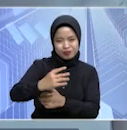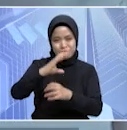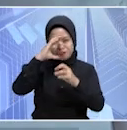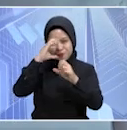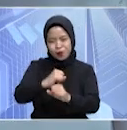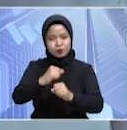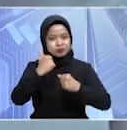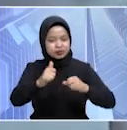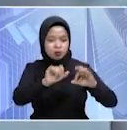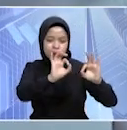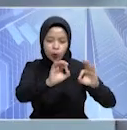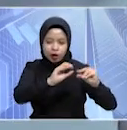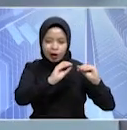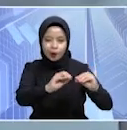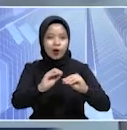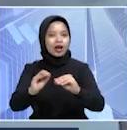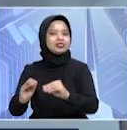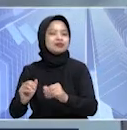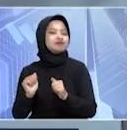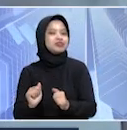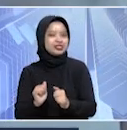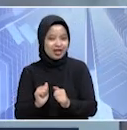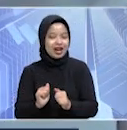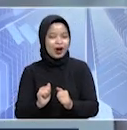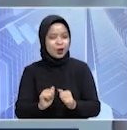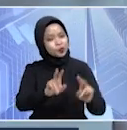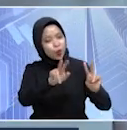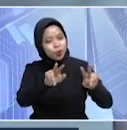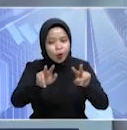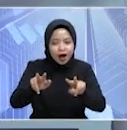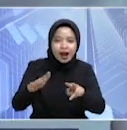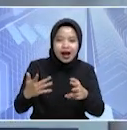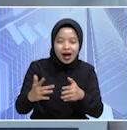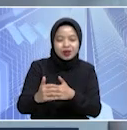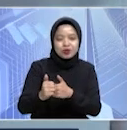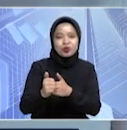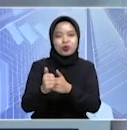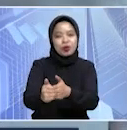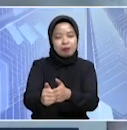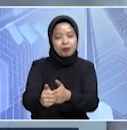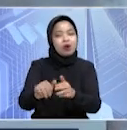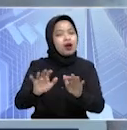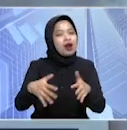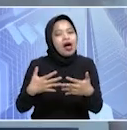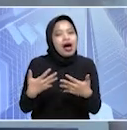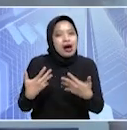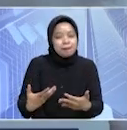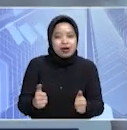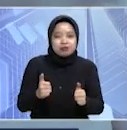matang mengedukasi pemirsa sebagai tontonan dan tuntutan